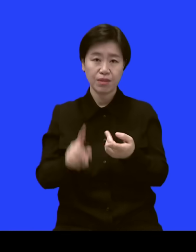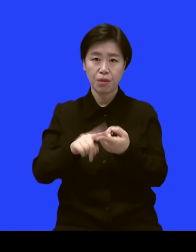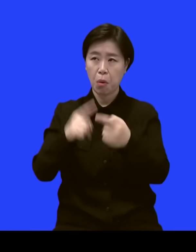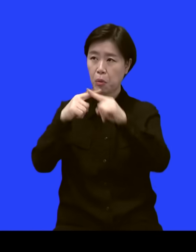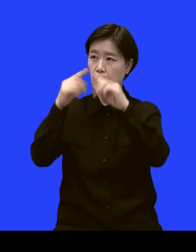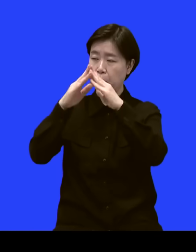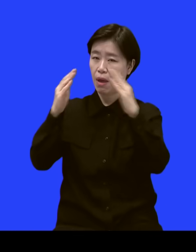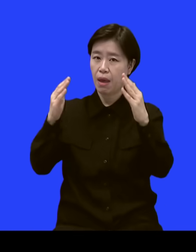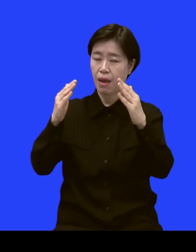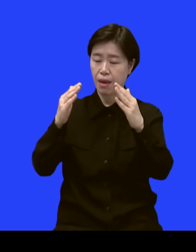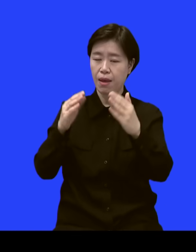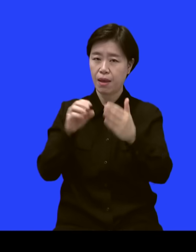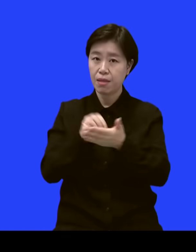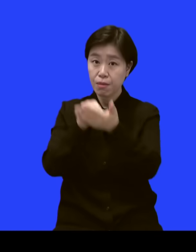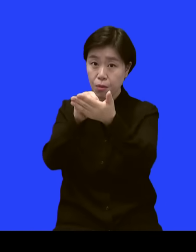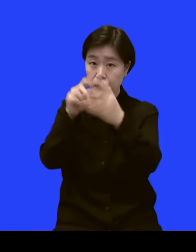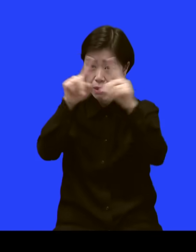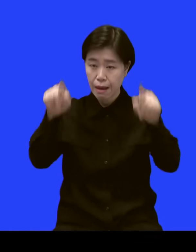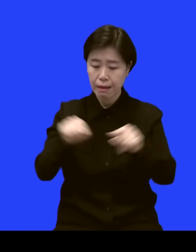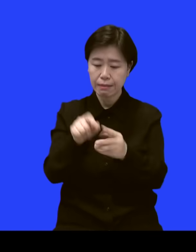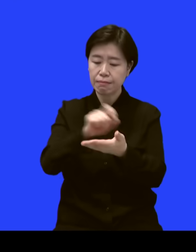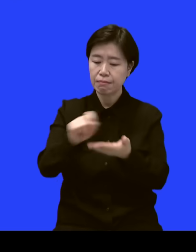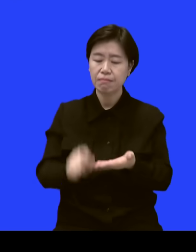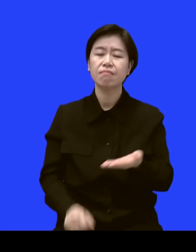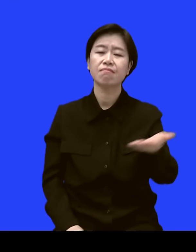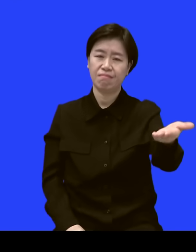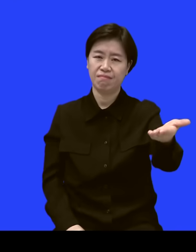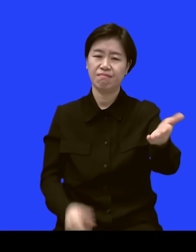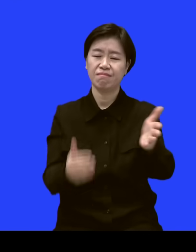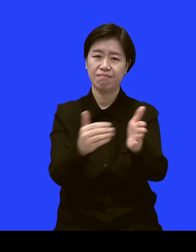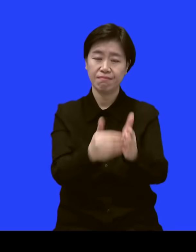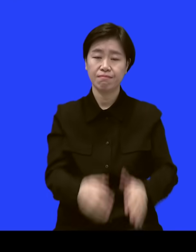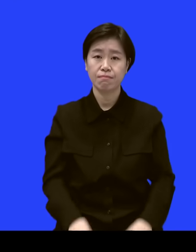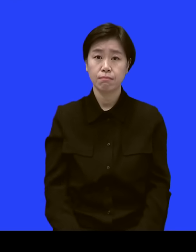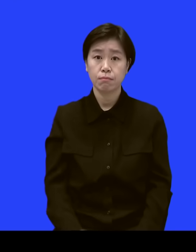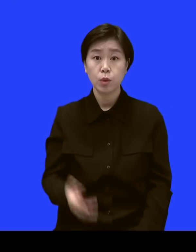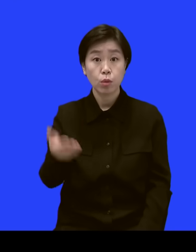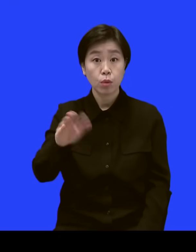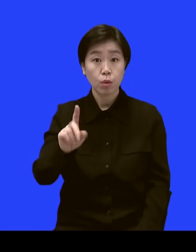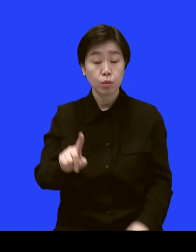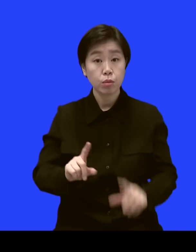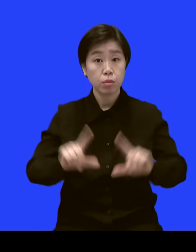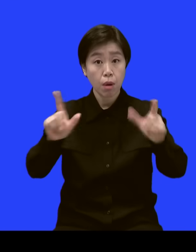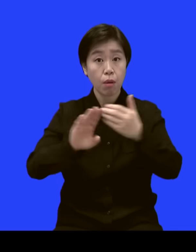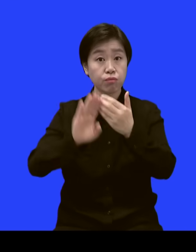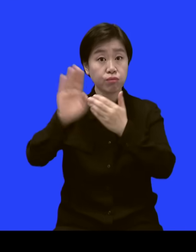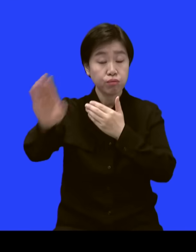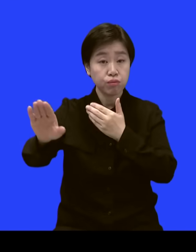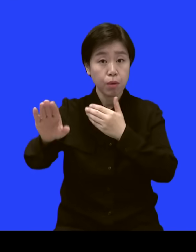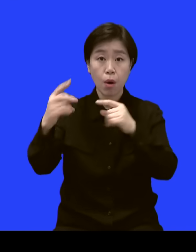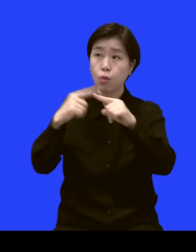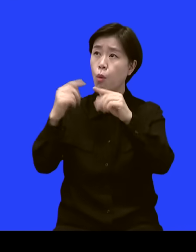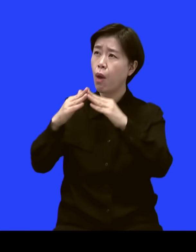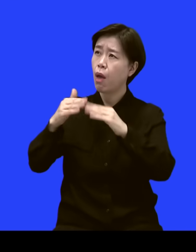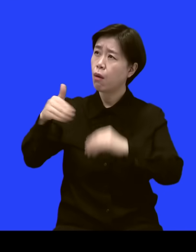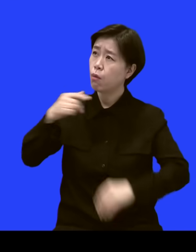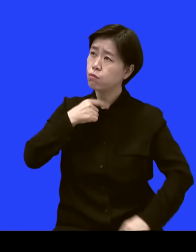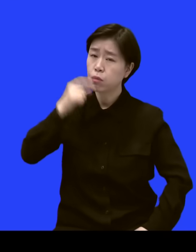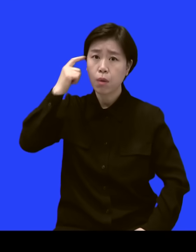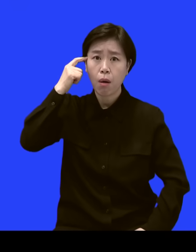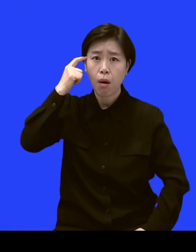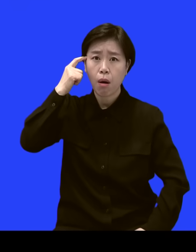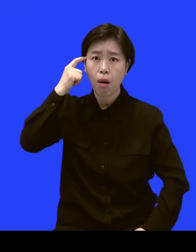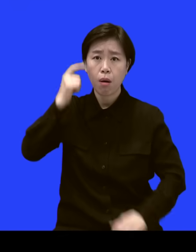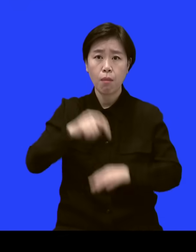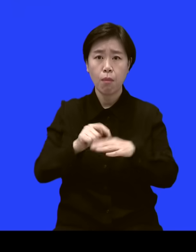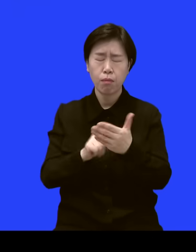집에 왔는데 그날부터 갑자기 너무 이상한데 교회가 너무 가고 싶은 거예요. 그래요?